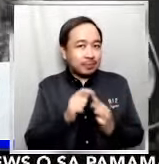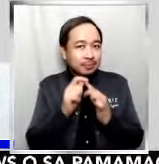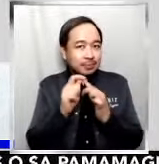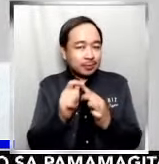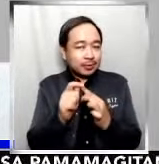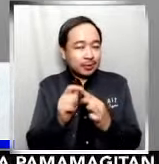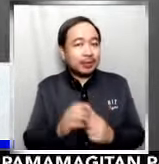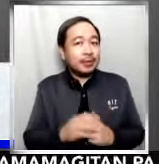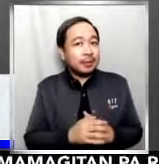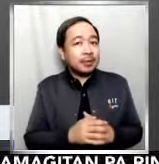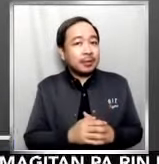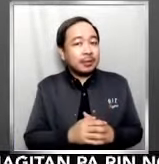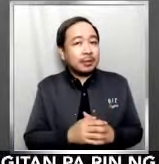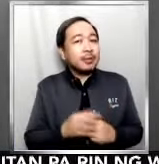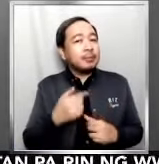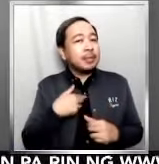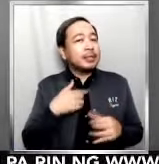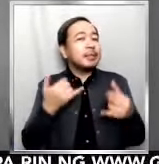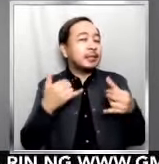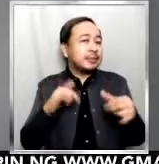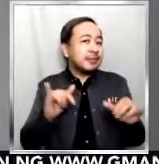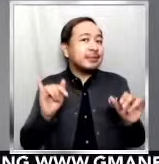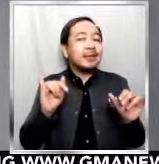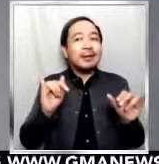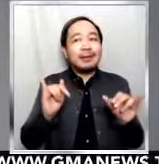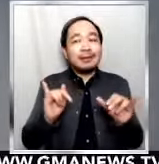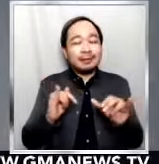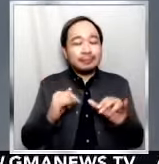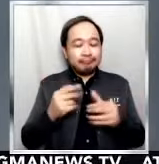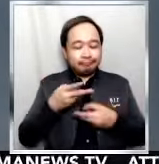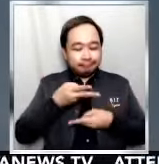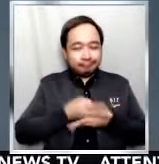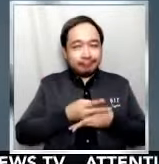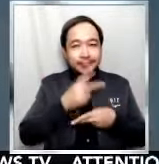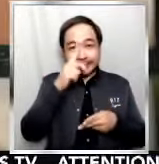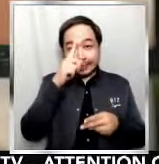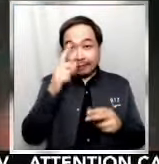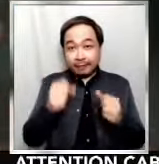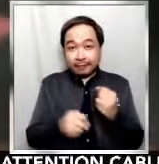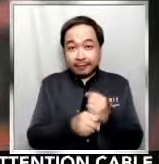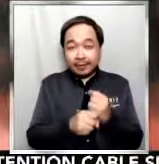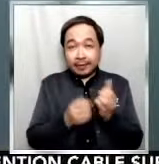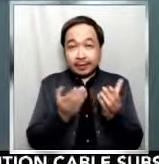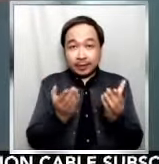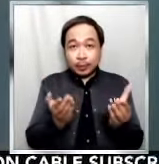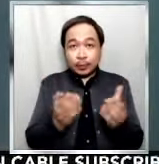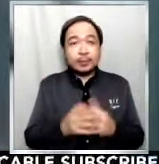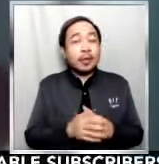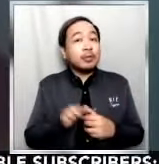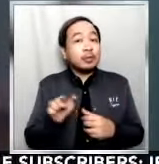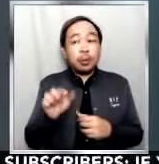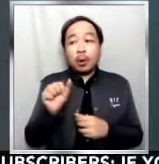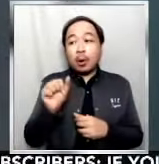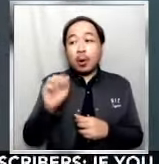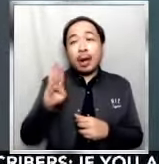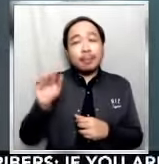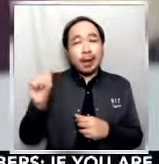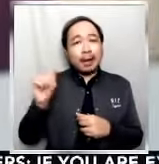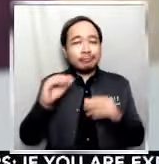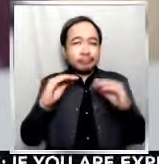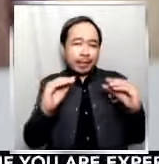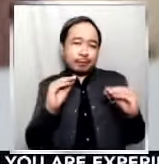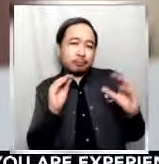share. I still have faith in you. Inducted ang ABBA sa Rock and Roll Hall of Fame